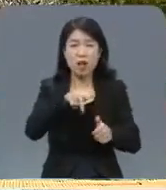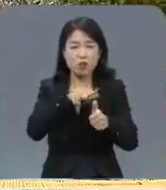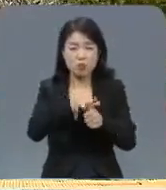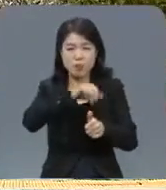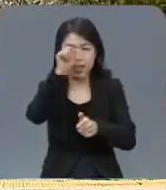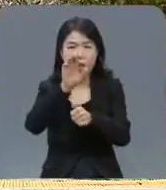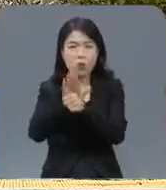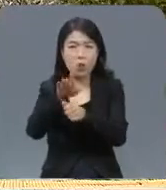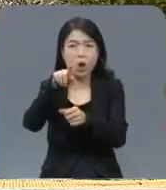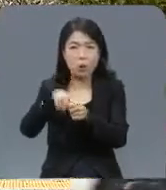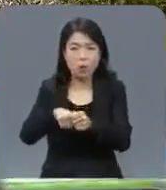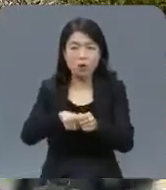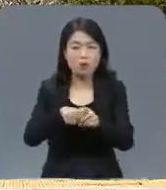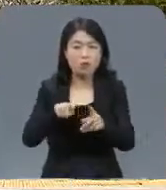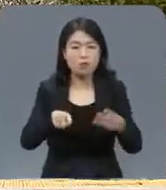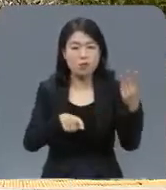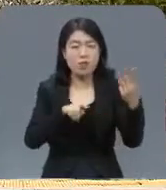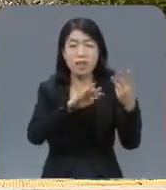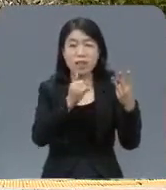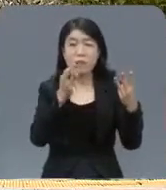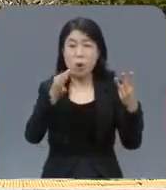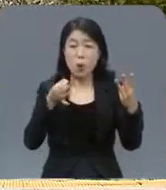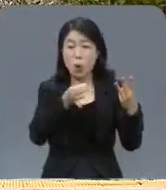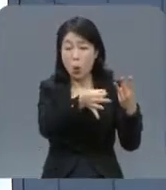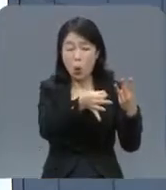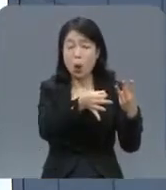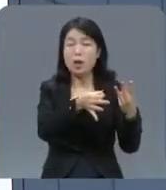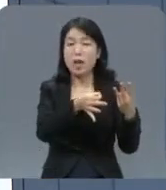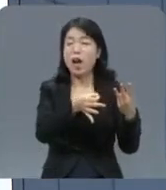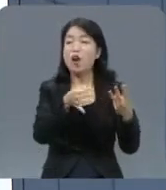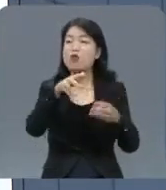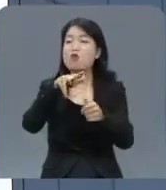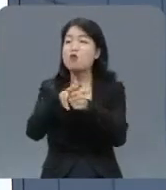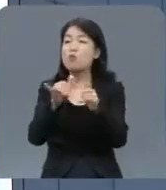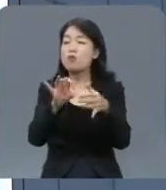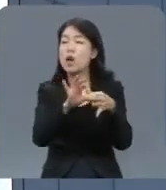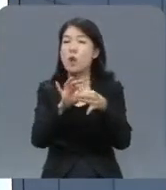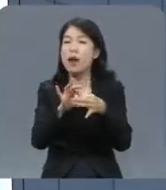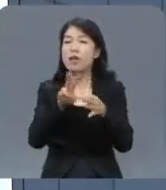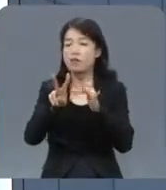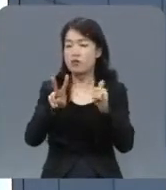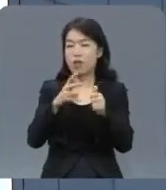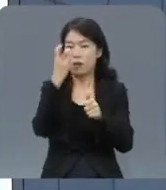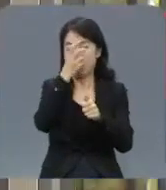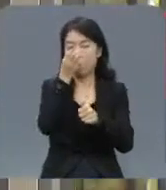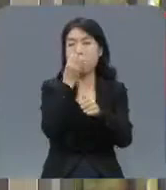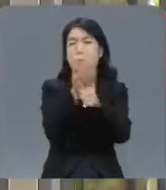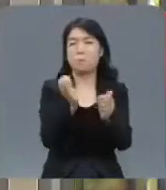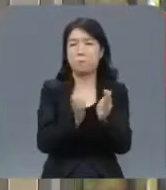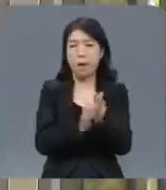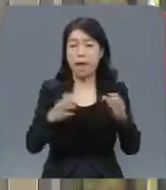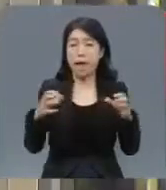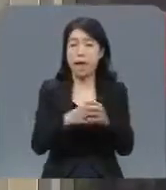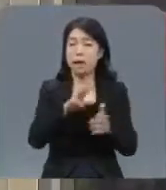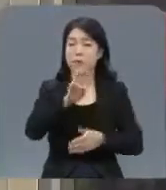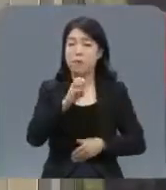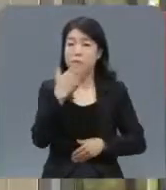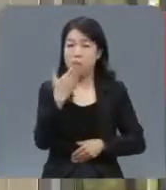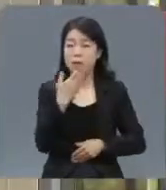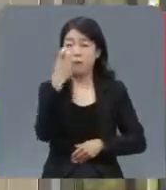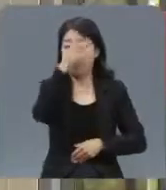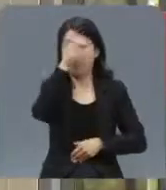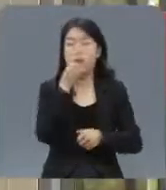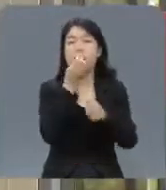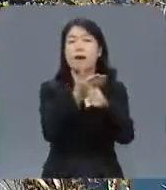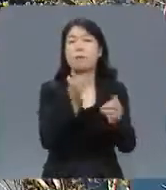시키려고 선거구 민 세 명에게 현금을 제공한 후보자의 관계자 2명을 고발하는 등 모두 39건 을 검찰에